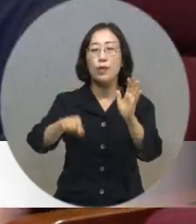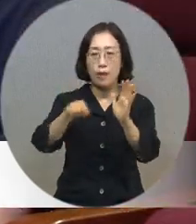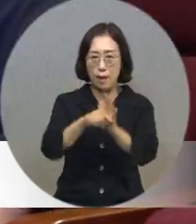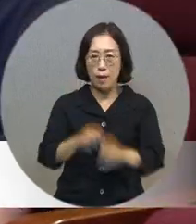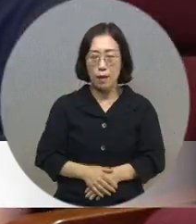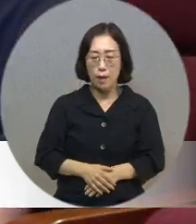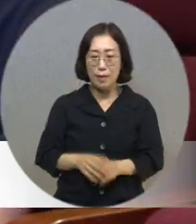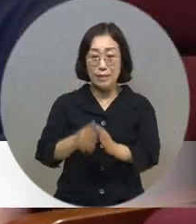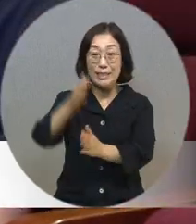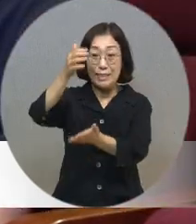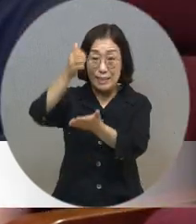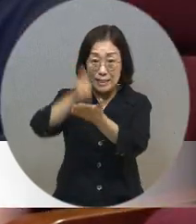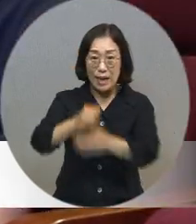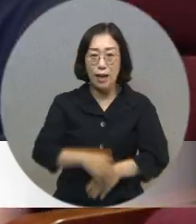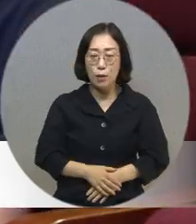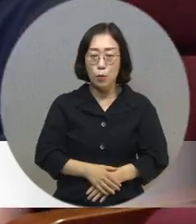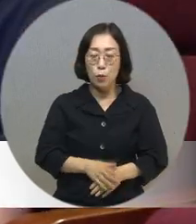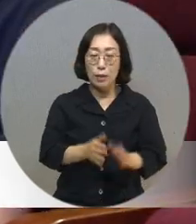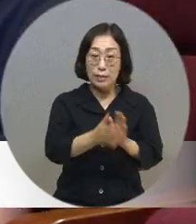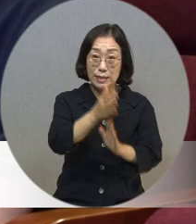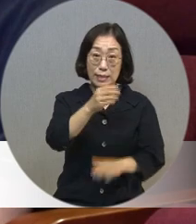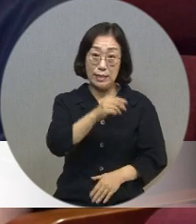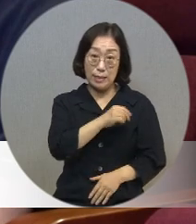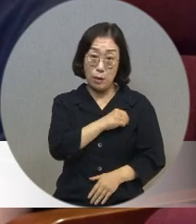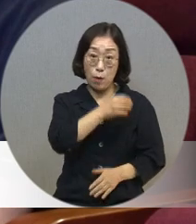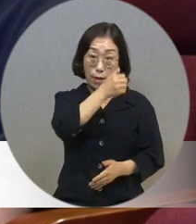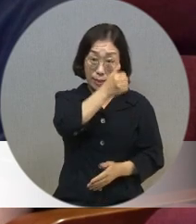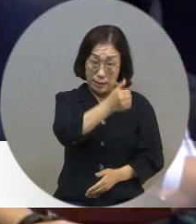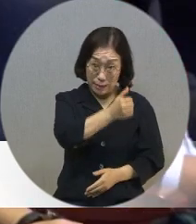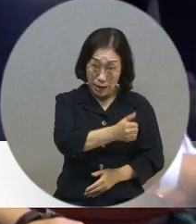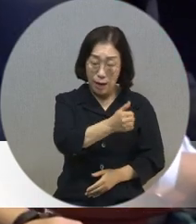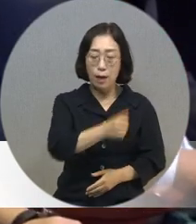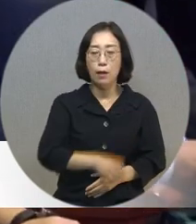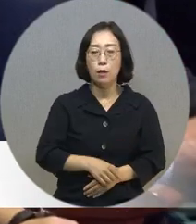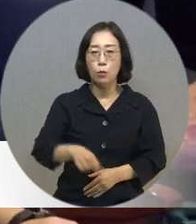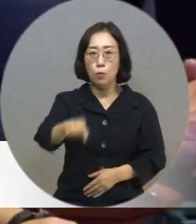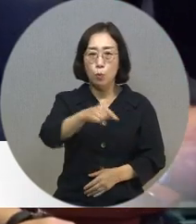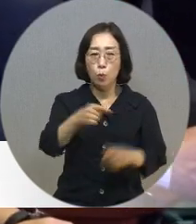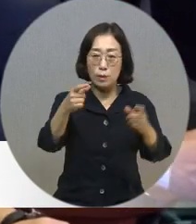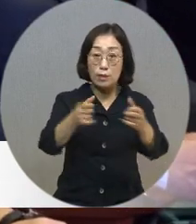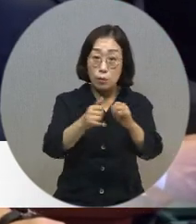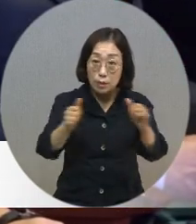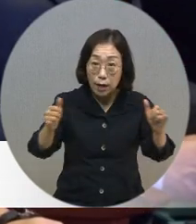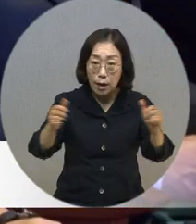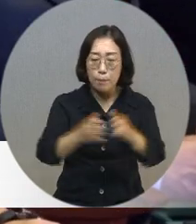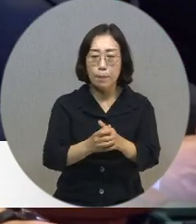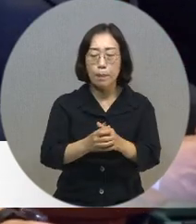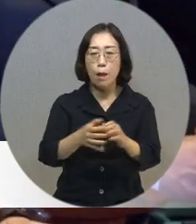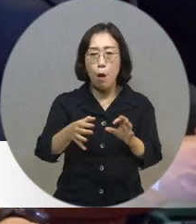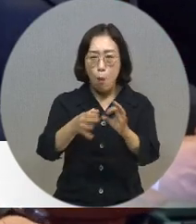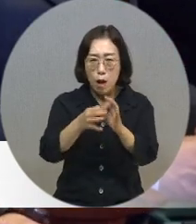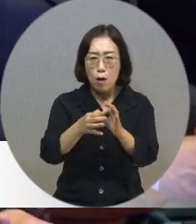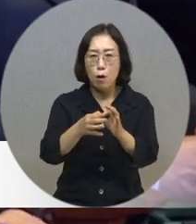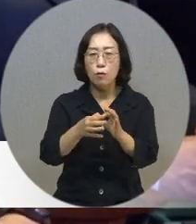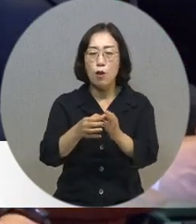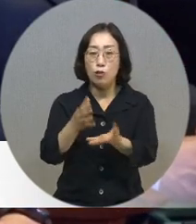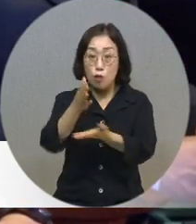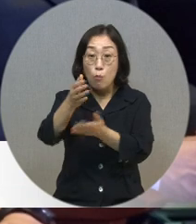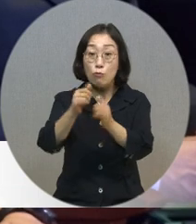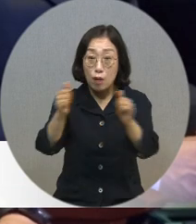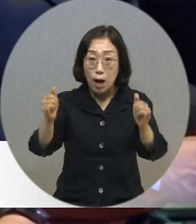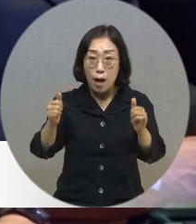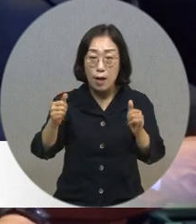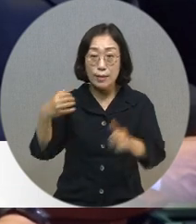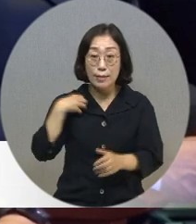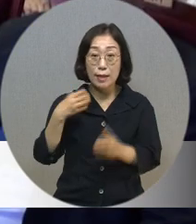광양시장 최대원 광양시 의회 의장을 비롯해 광양시민 인구정책 전문가 담당부서